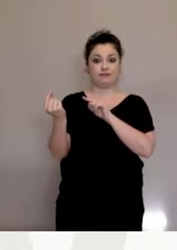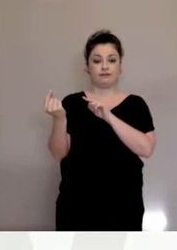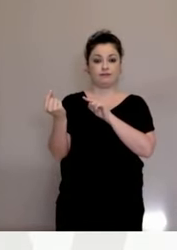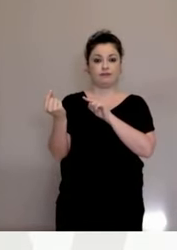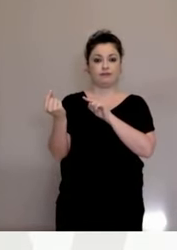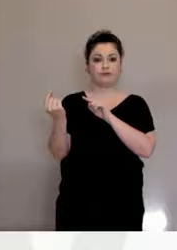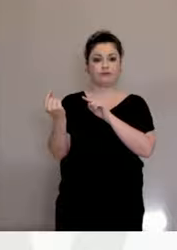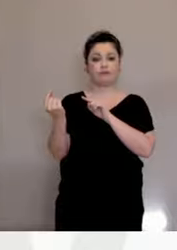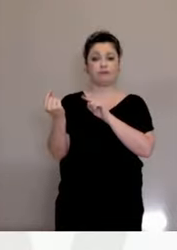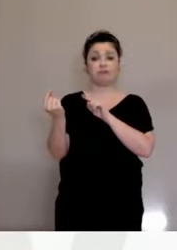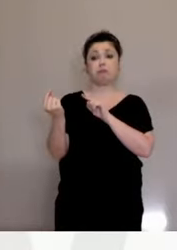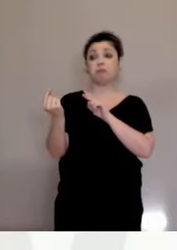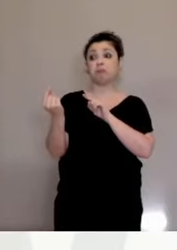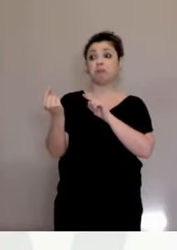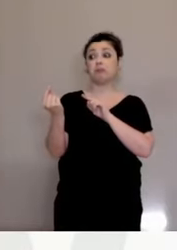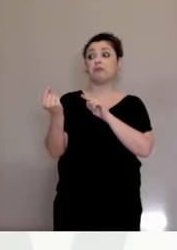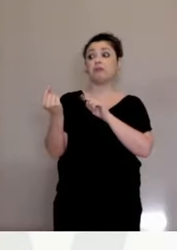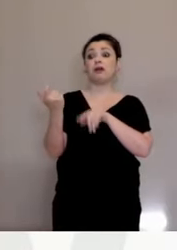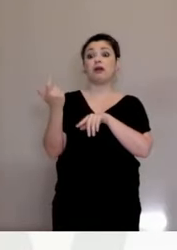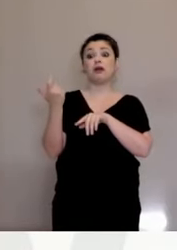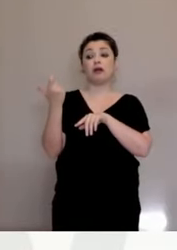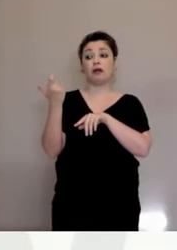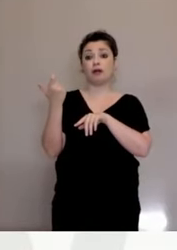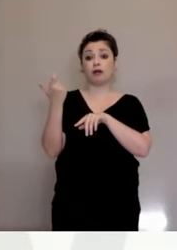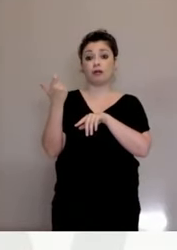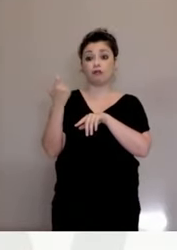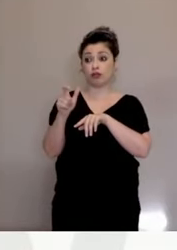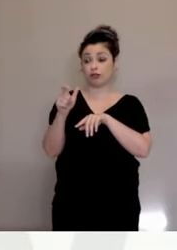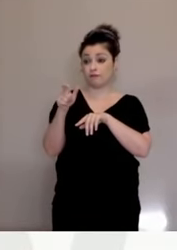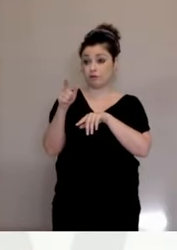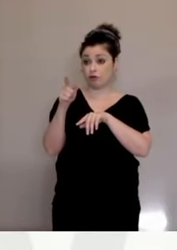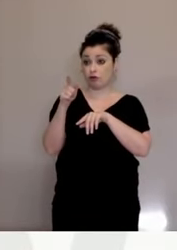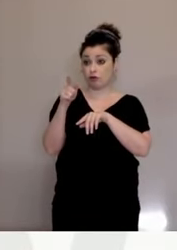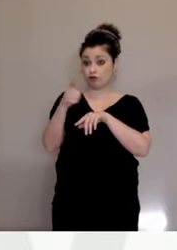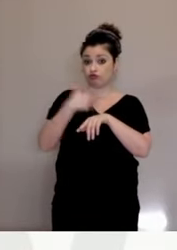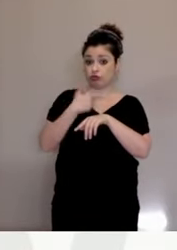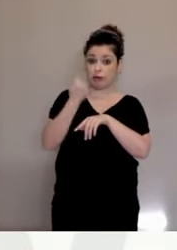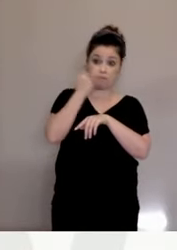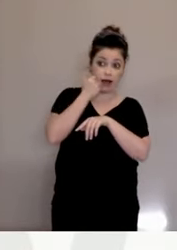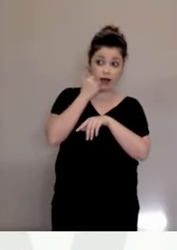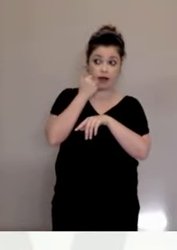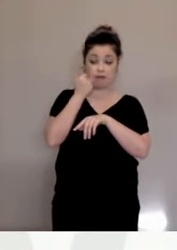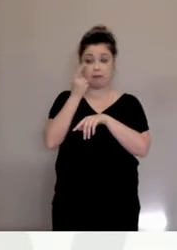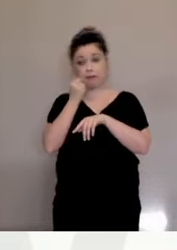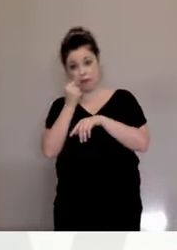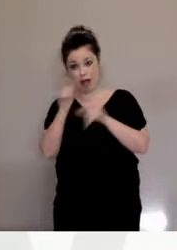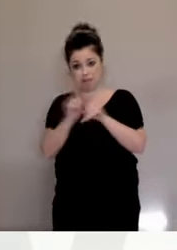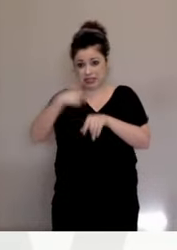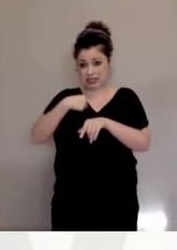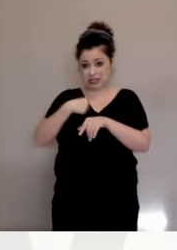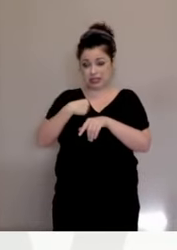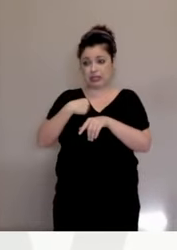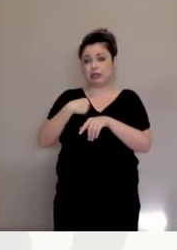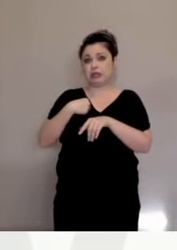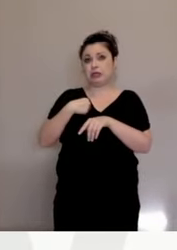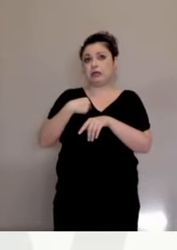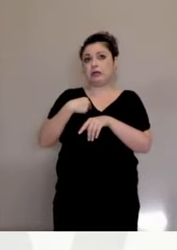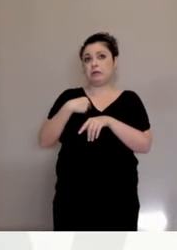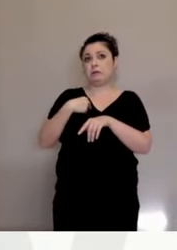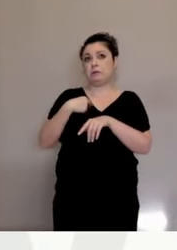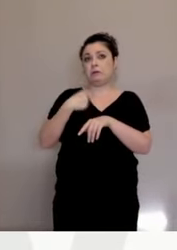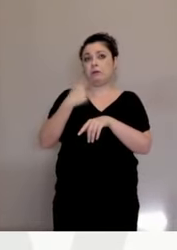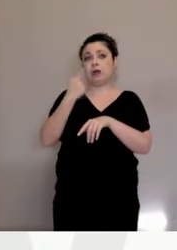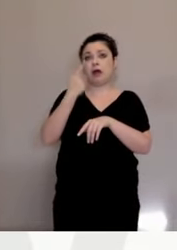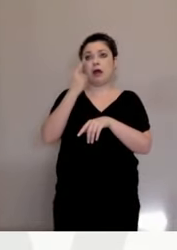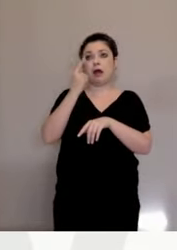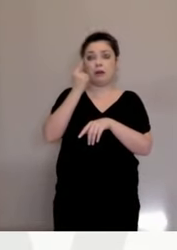Non solo perché lei avete un padre e una madre, come io. E vostro padre e